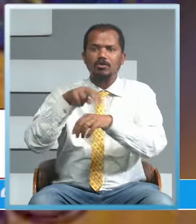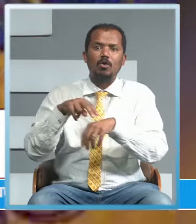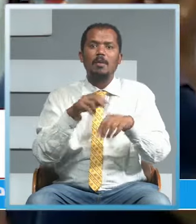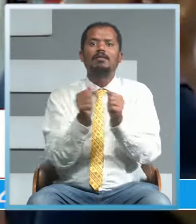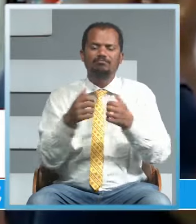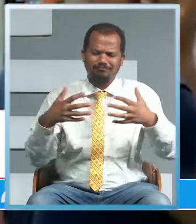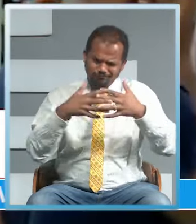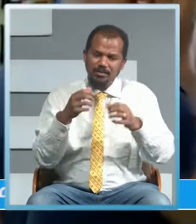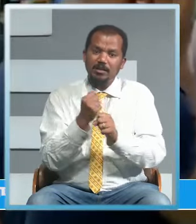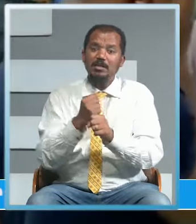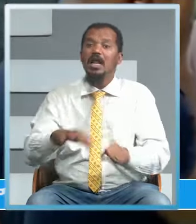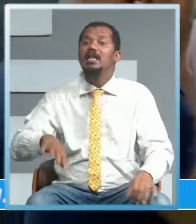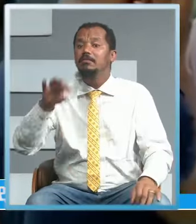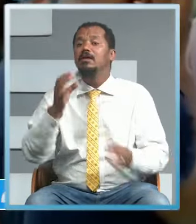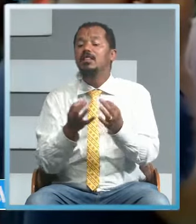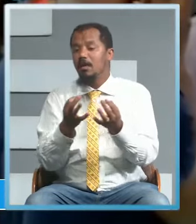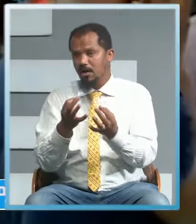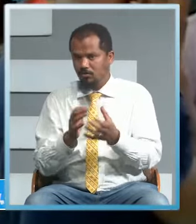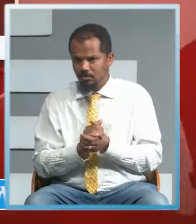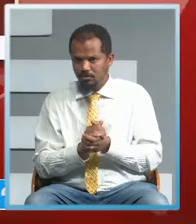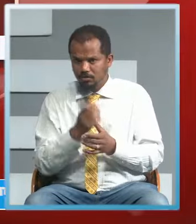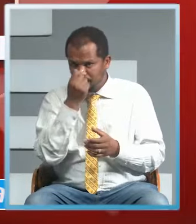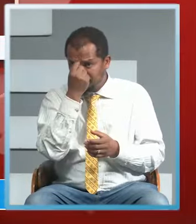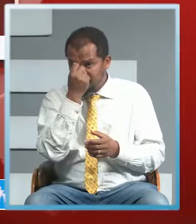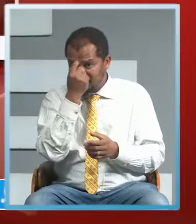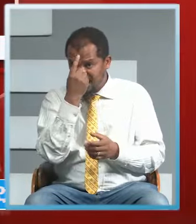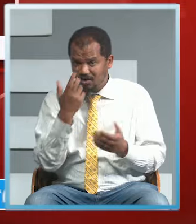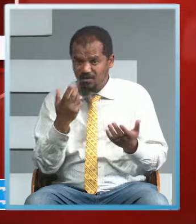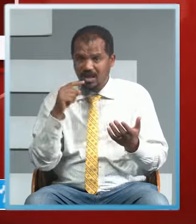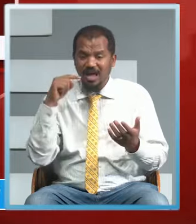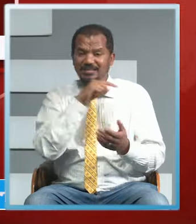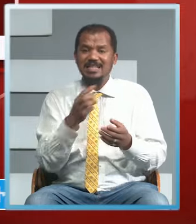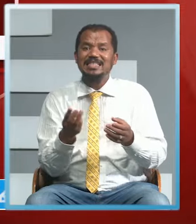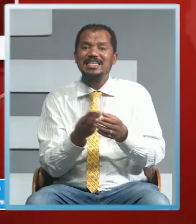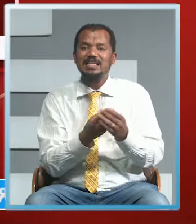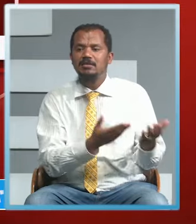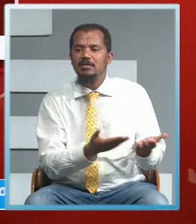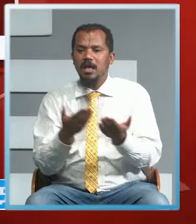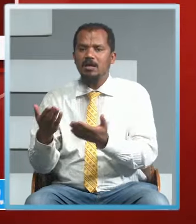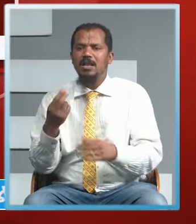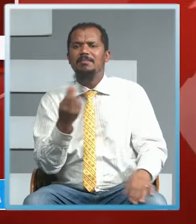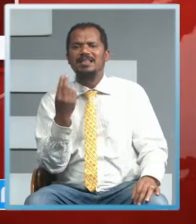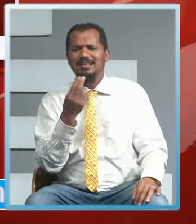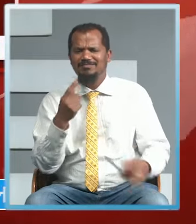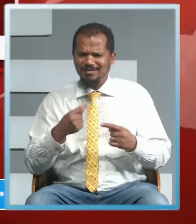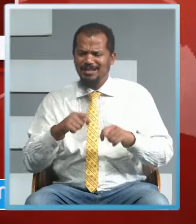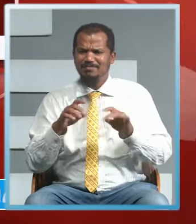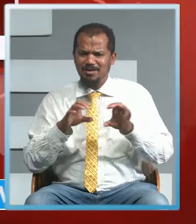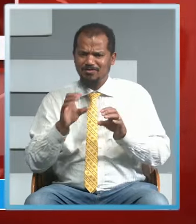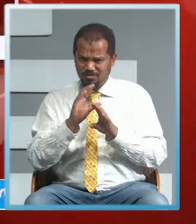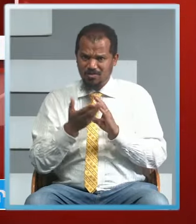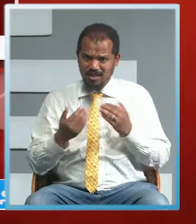ከሌሎች ተቋማት ጋር በቅንጅት እየሰራ እንደሚገኝም አብራርተዋል። ተጠርጣሪዎች ሐሰተኛ ሰነድ እያቀረቡ ለመገልገል ጥረት